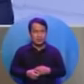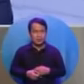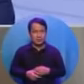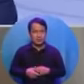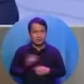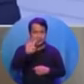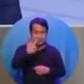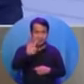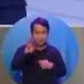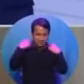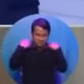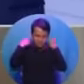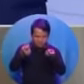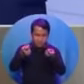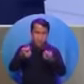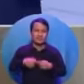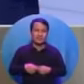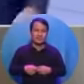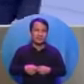Apat!